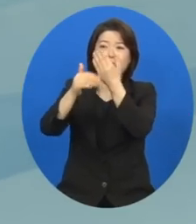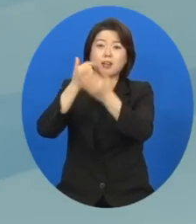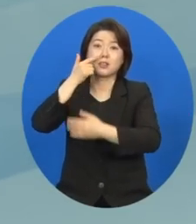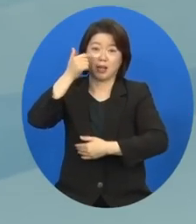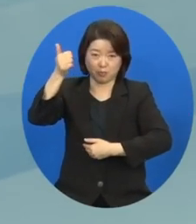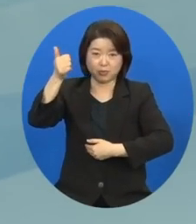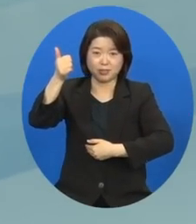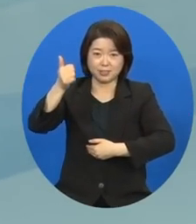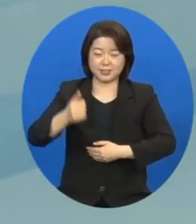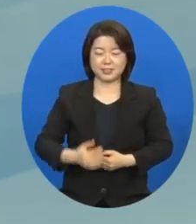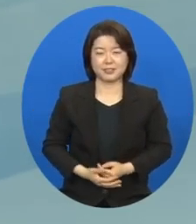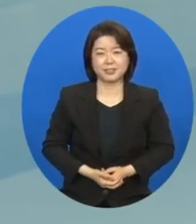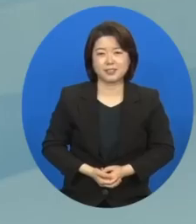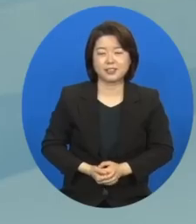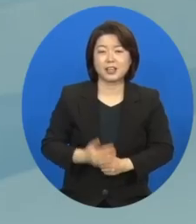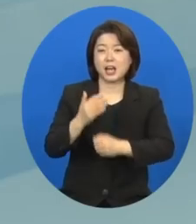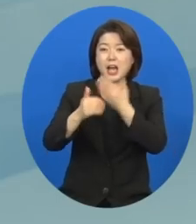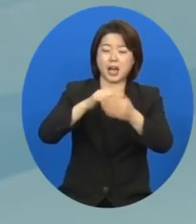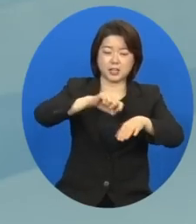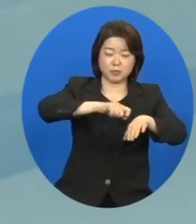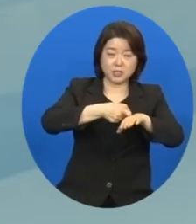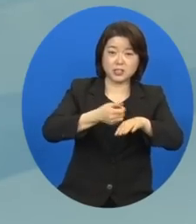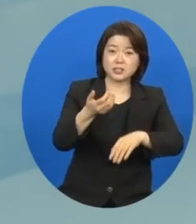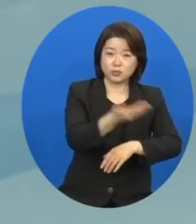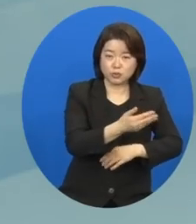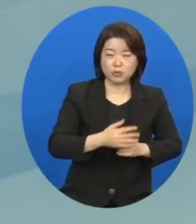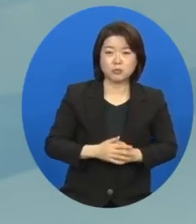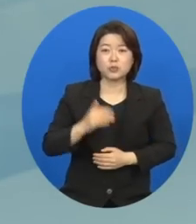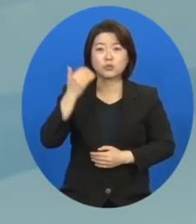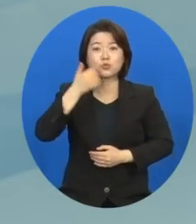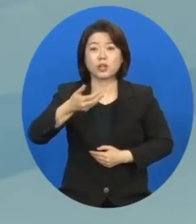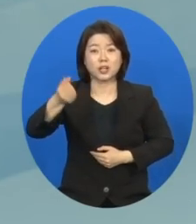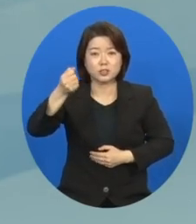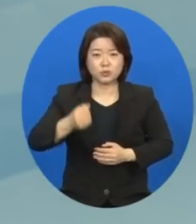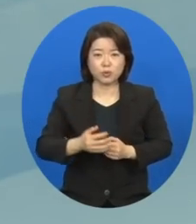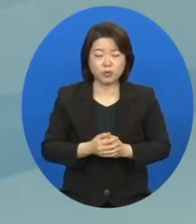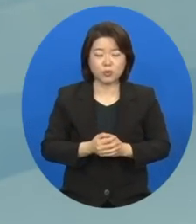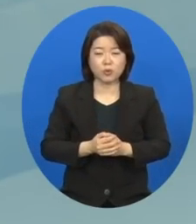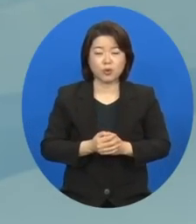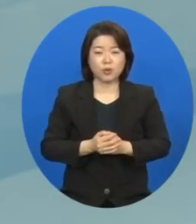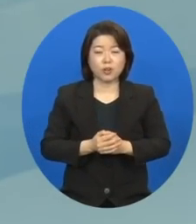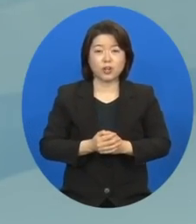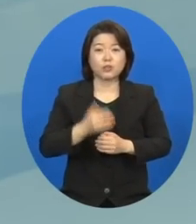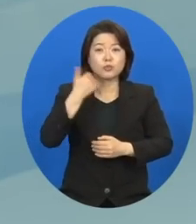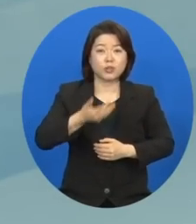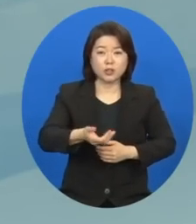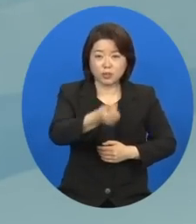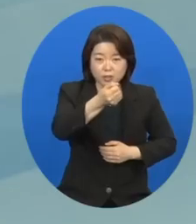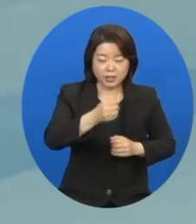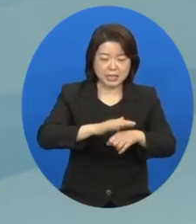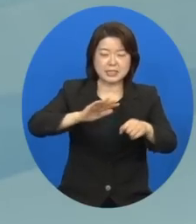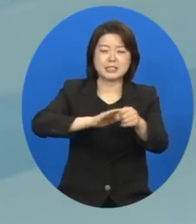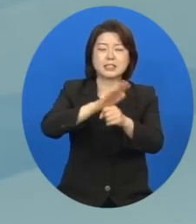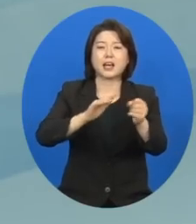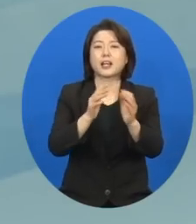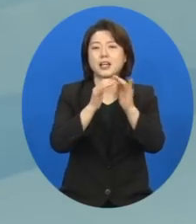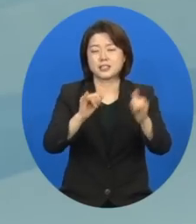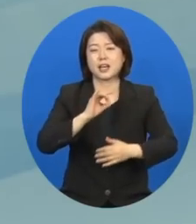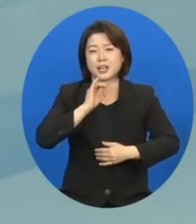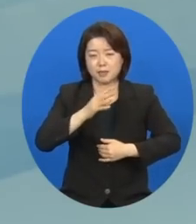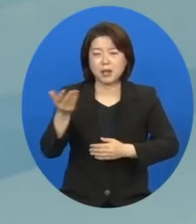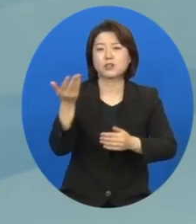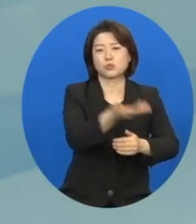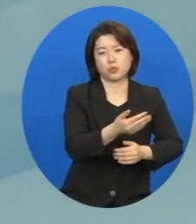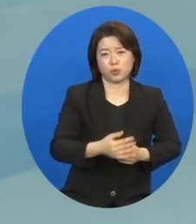믿습니다. 하나님의 징계는 누구에게 있냐고 했냐면 사랑하는 자에게만 있다고 했습니다. 그러니까 사랑하는